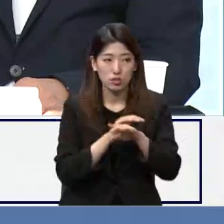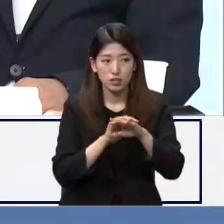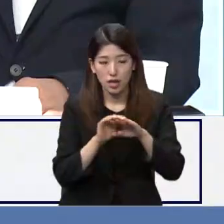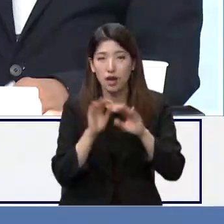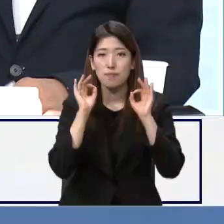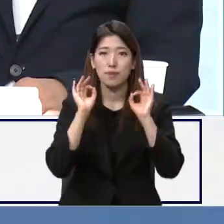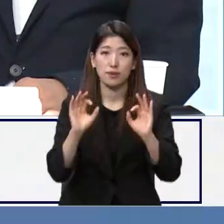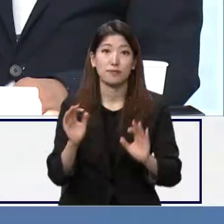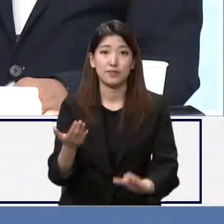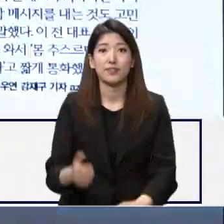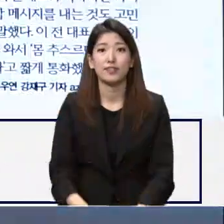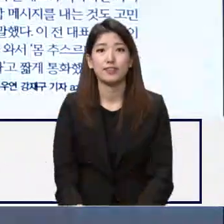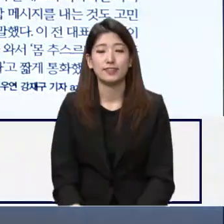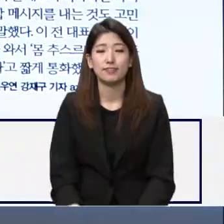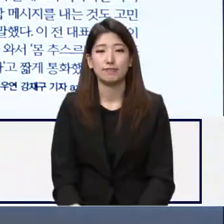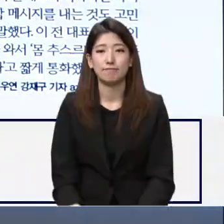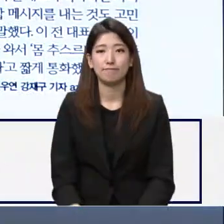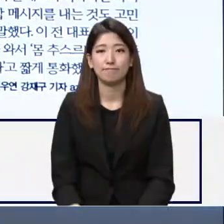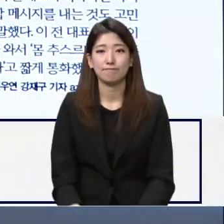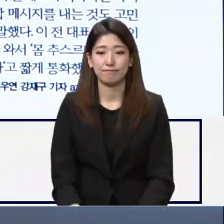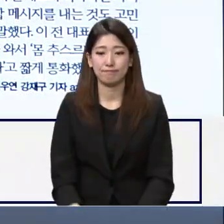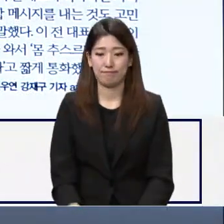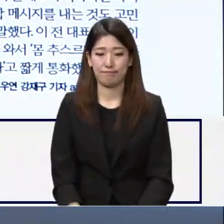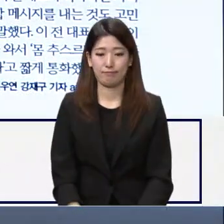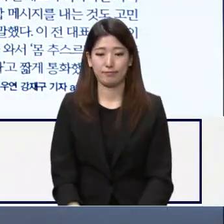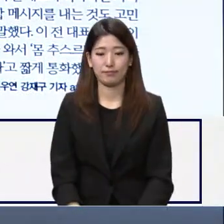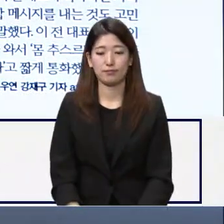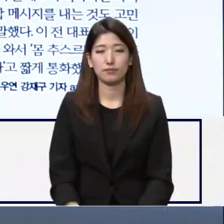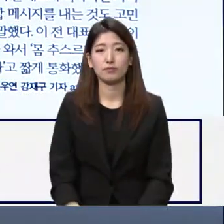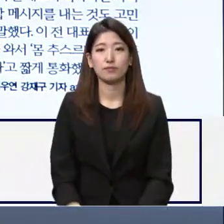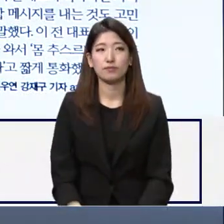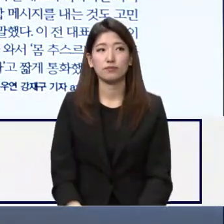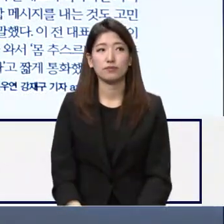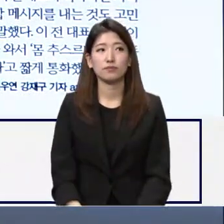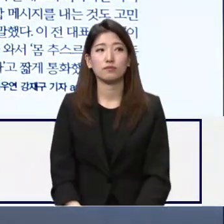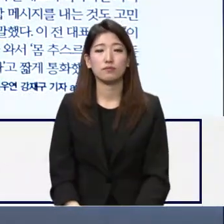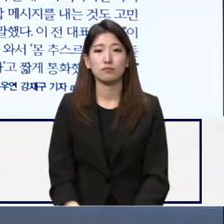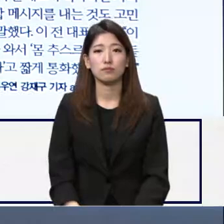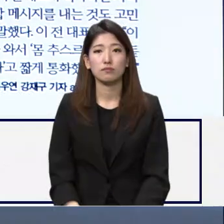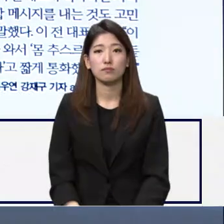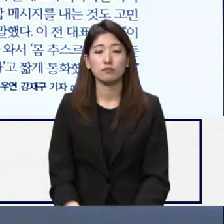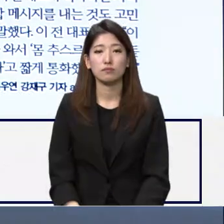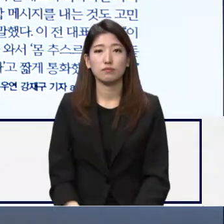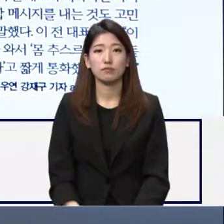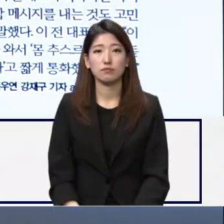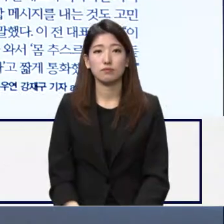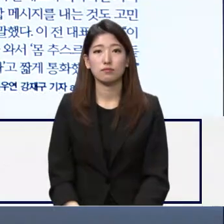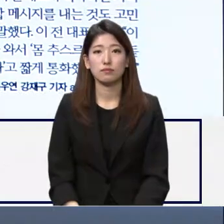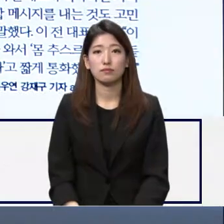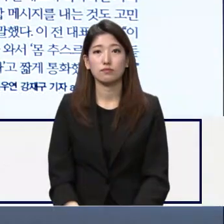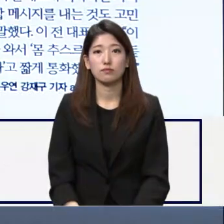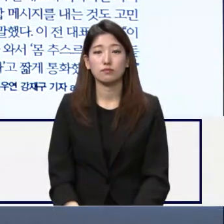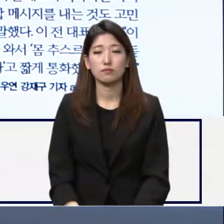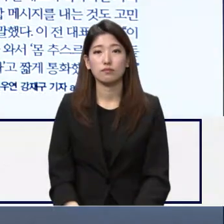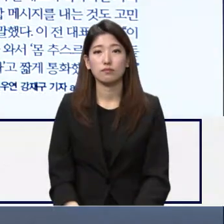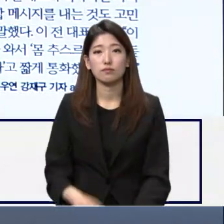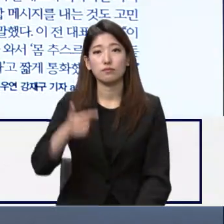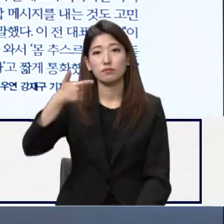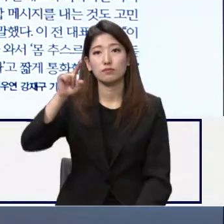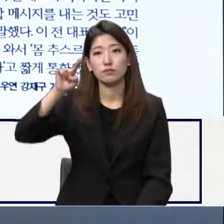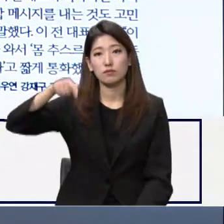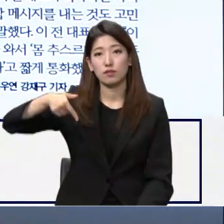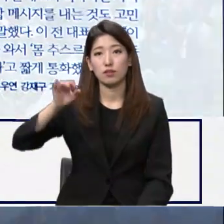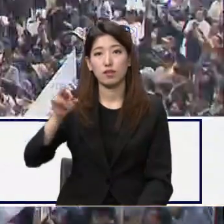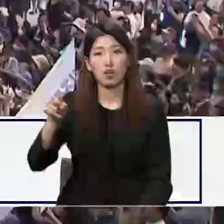봅니다네 그렇습니다 근데 아까 그 한 1500명 정도가 몰렸다는 이낙연전 대표의 그